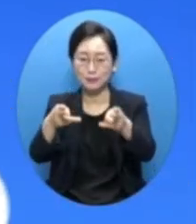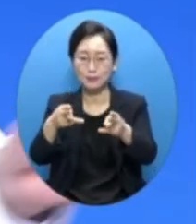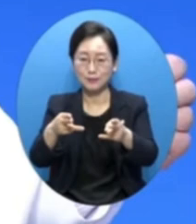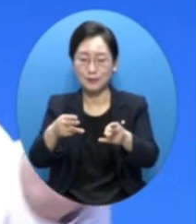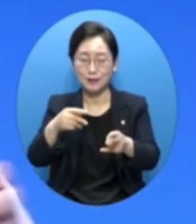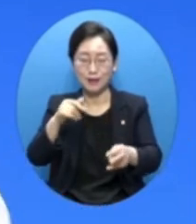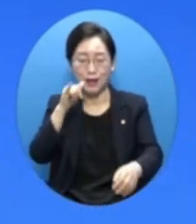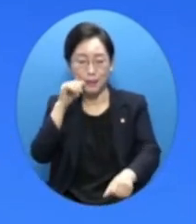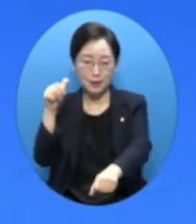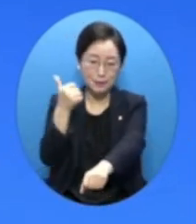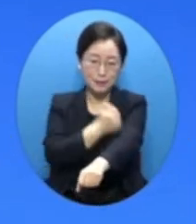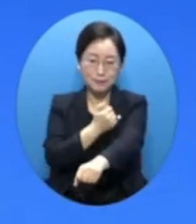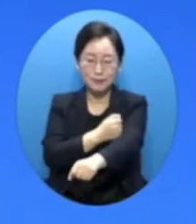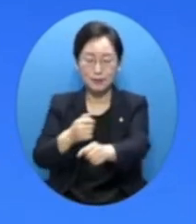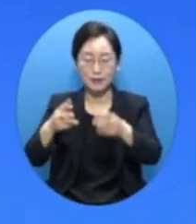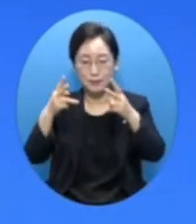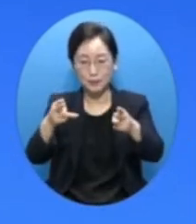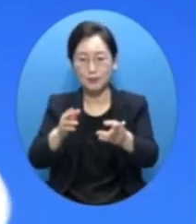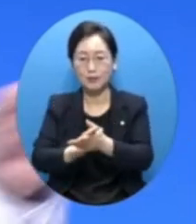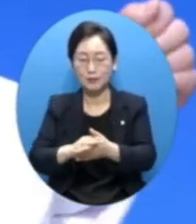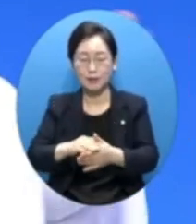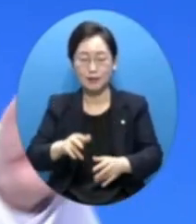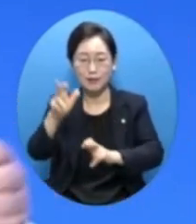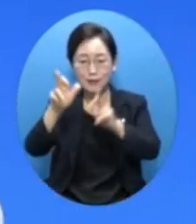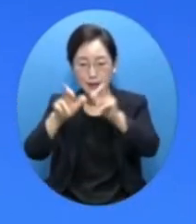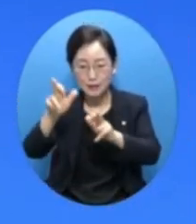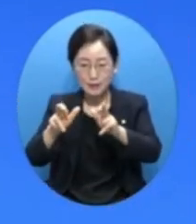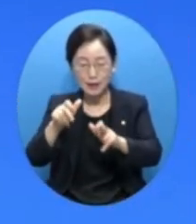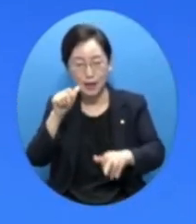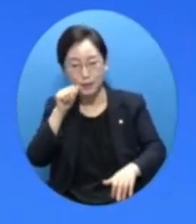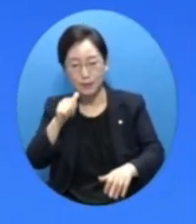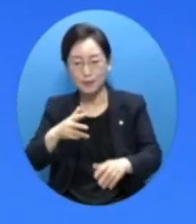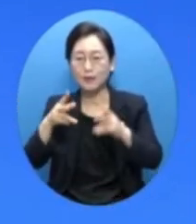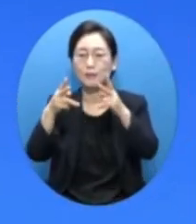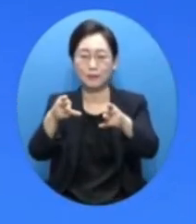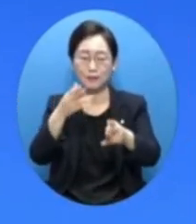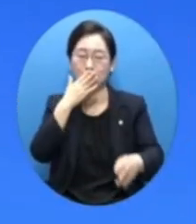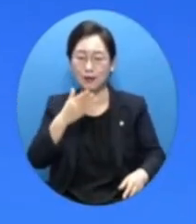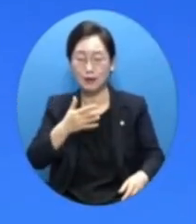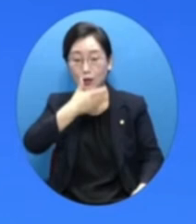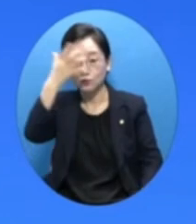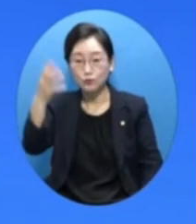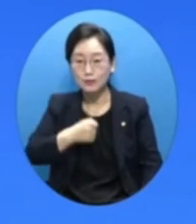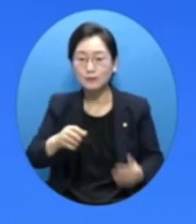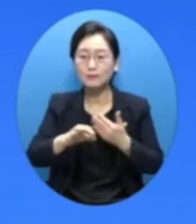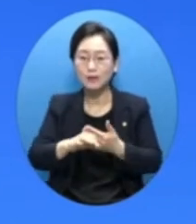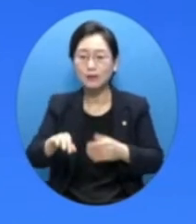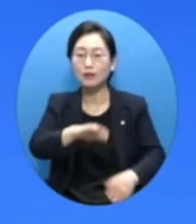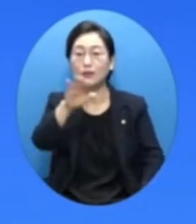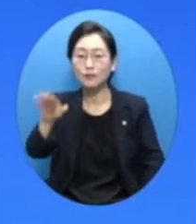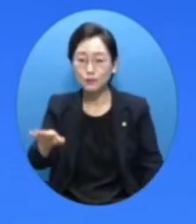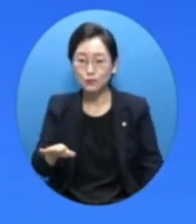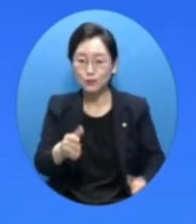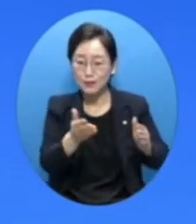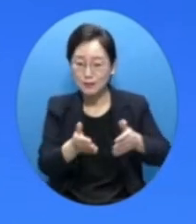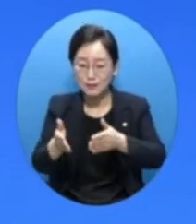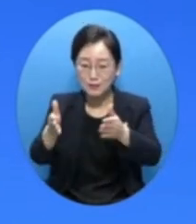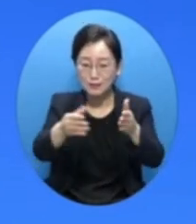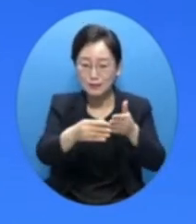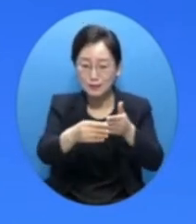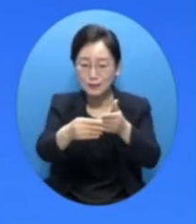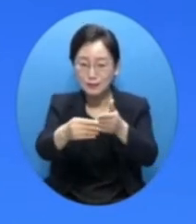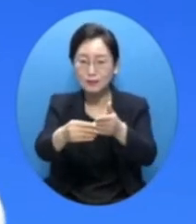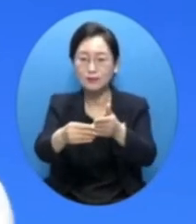중독에서 벗어나게 되고 게임 도박 중독에서 벗어나게 되는 것입니다. 꿈을 꿀 때 꿈이 우리의 미래를 이끌어가는